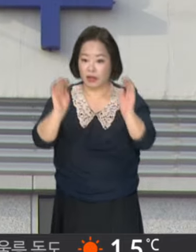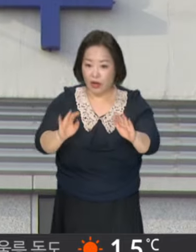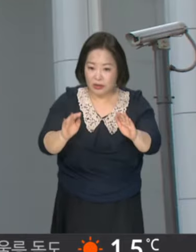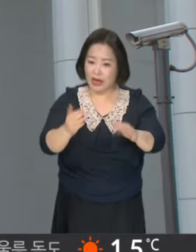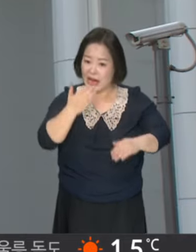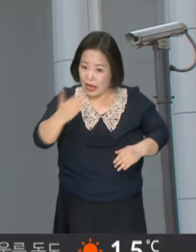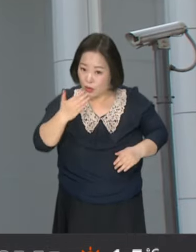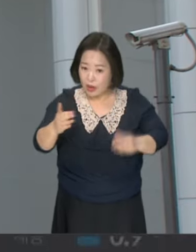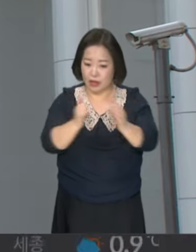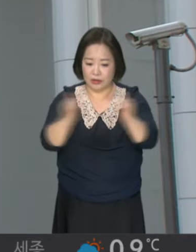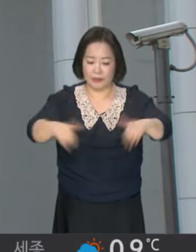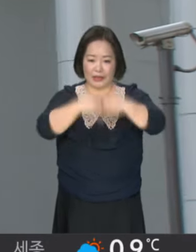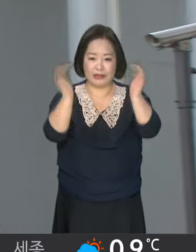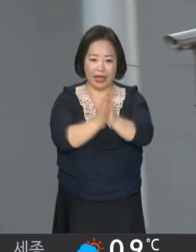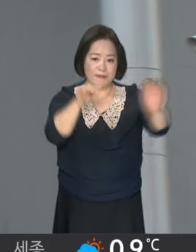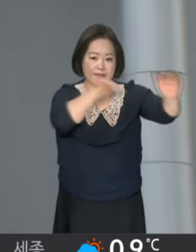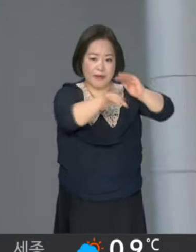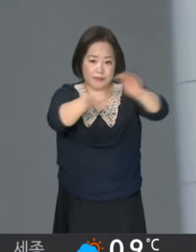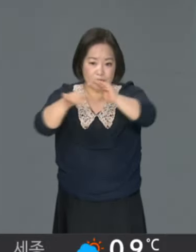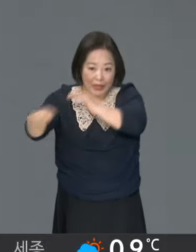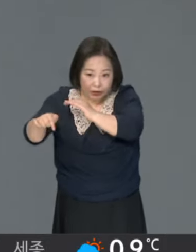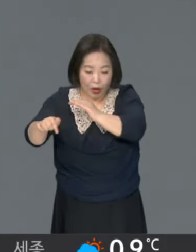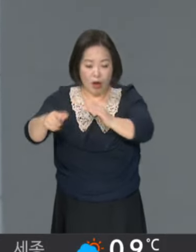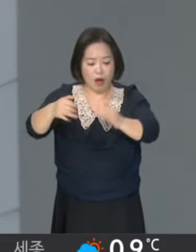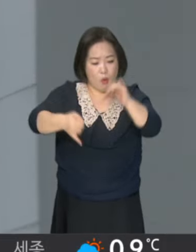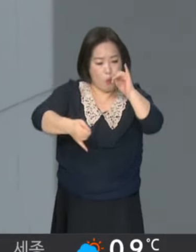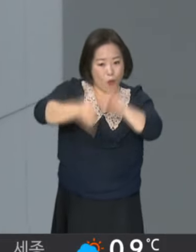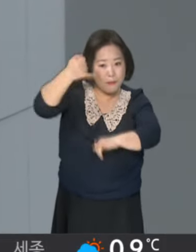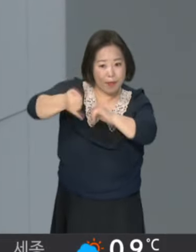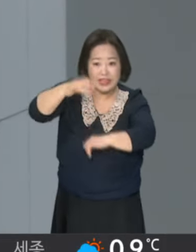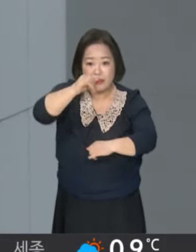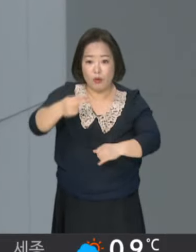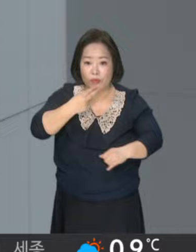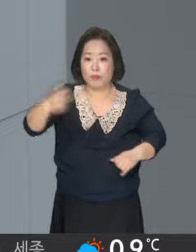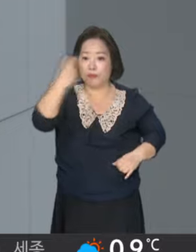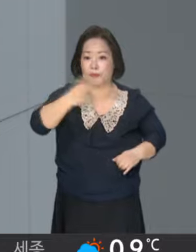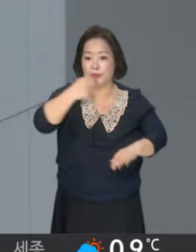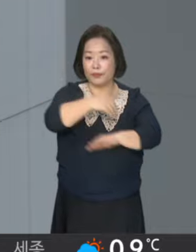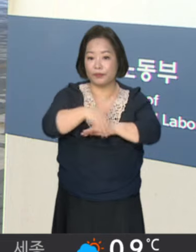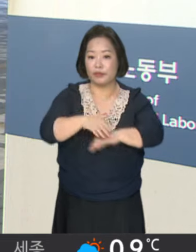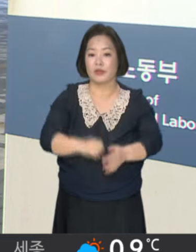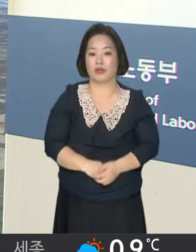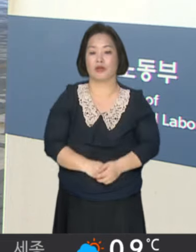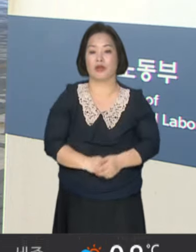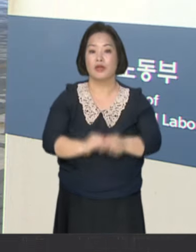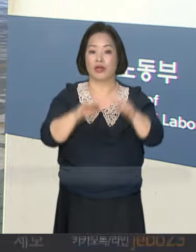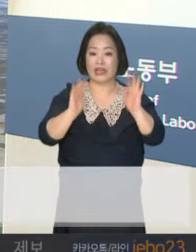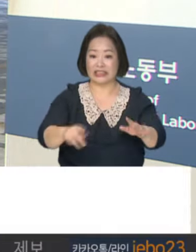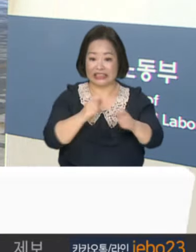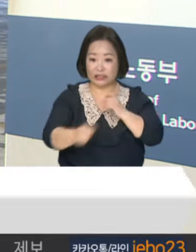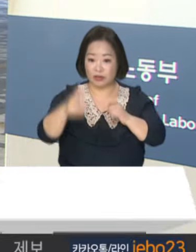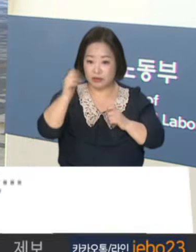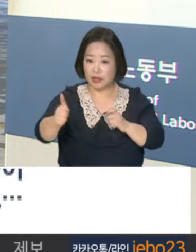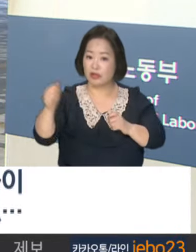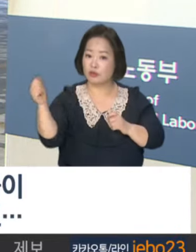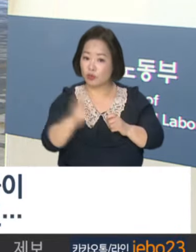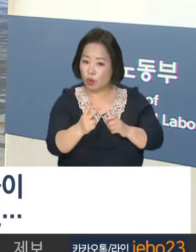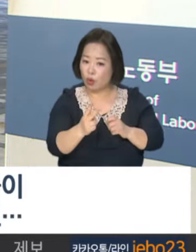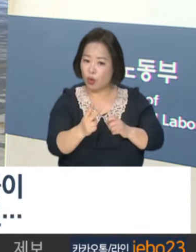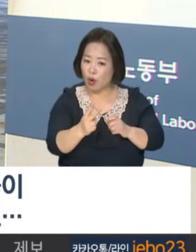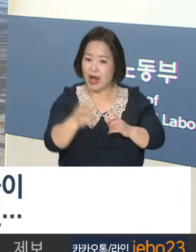가용한 인력을 모두 투입하라는 지침을 준 걸로 파악됐습니다 지청장 그리고 감독